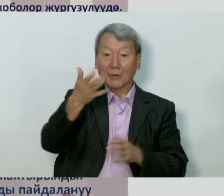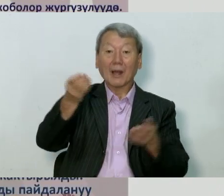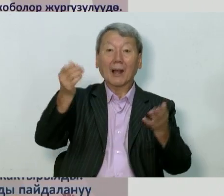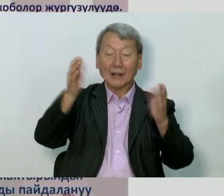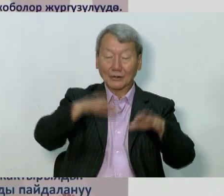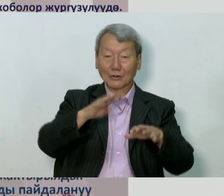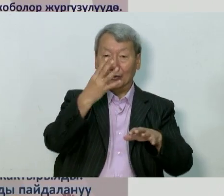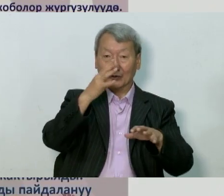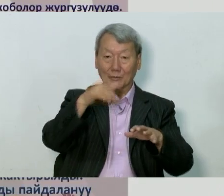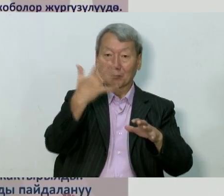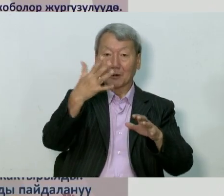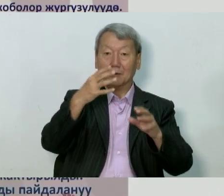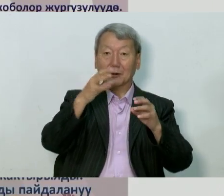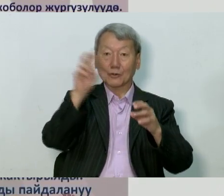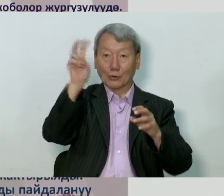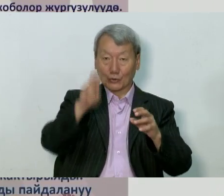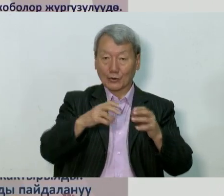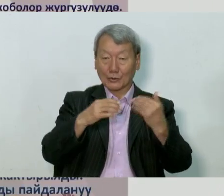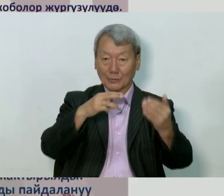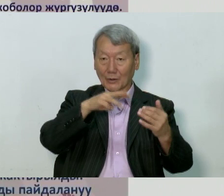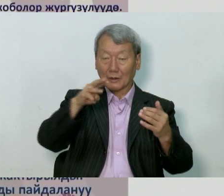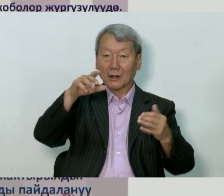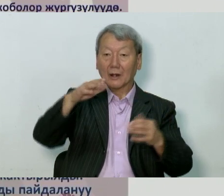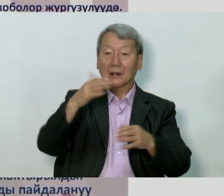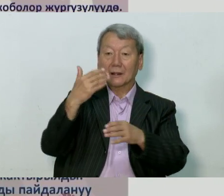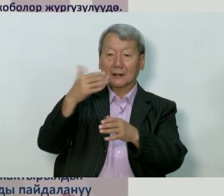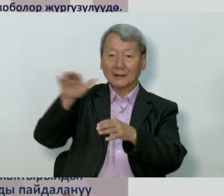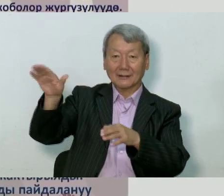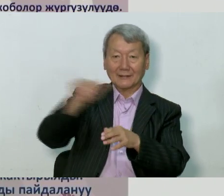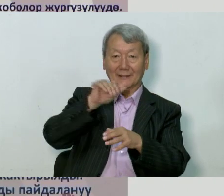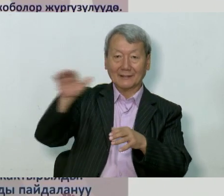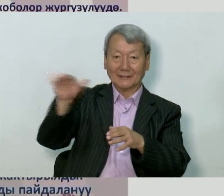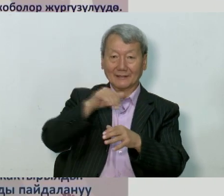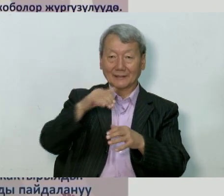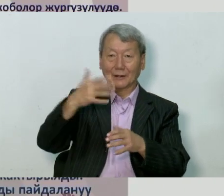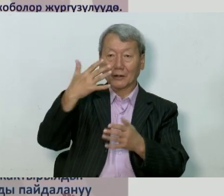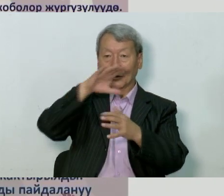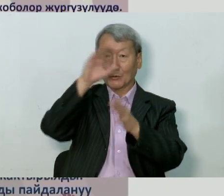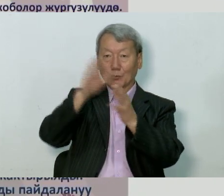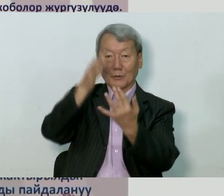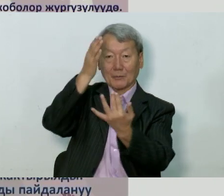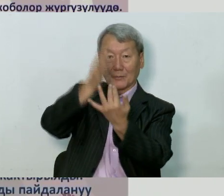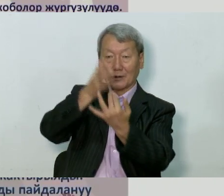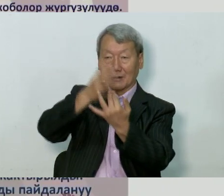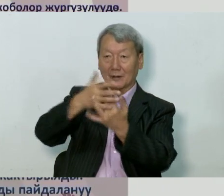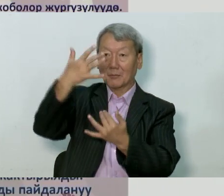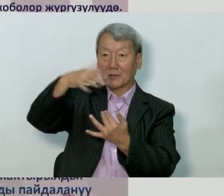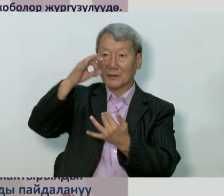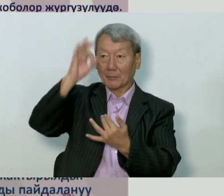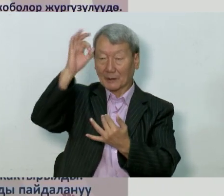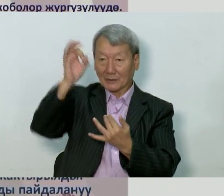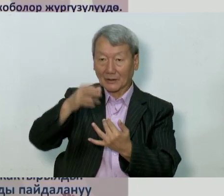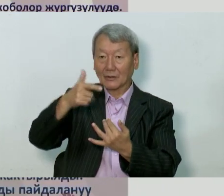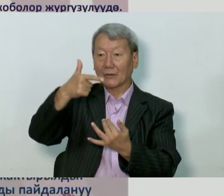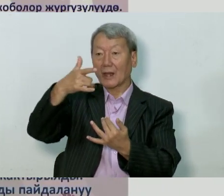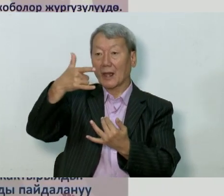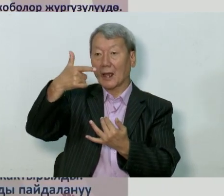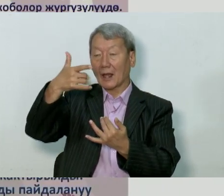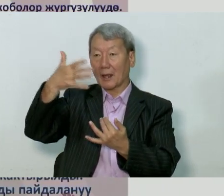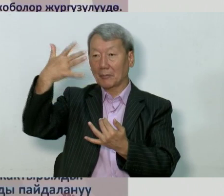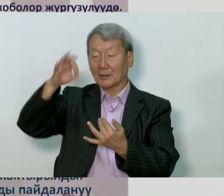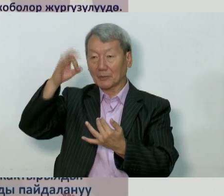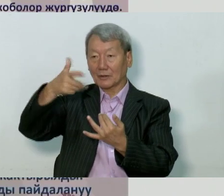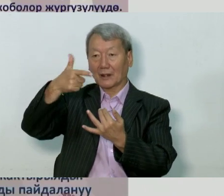суммасы 4,5 миллион АКШ доллары кредит болуп саналат. 50-50% грант кредит. Дүйнөлүк